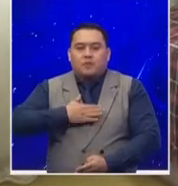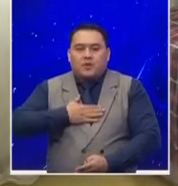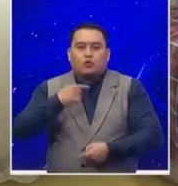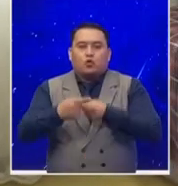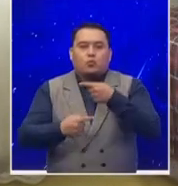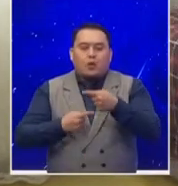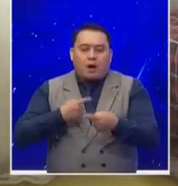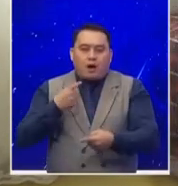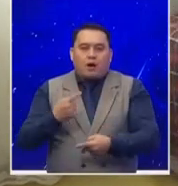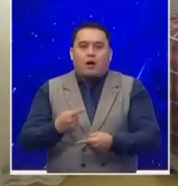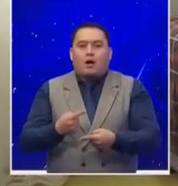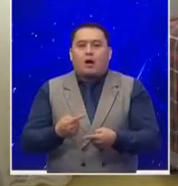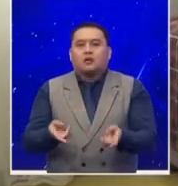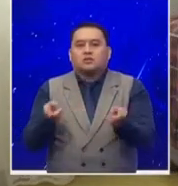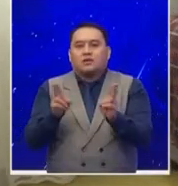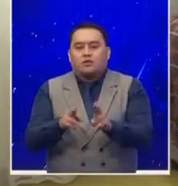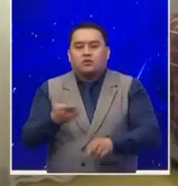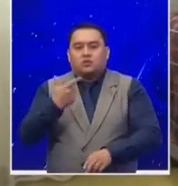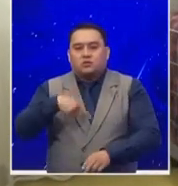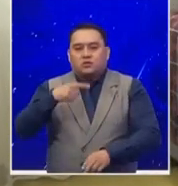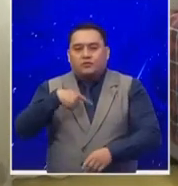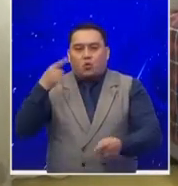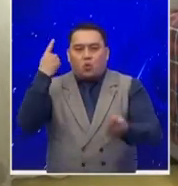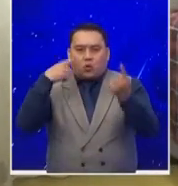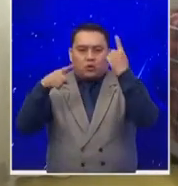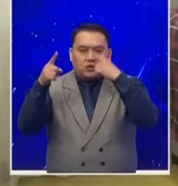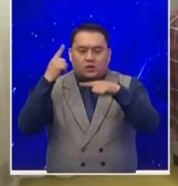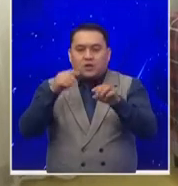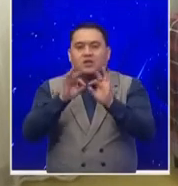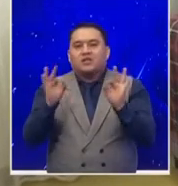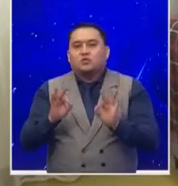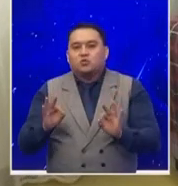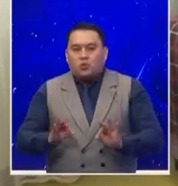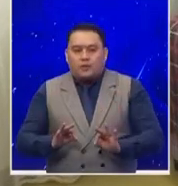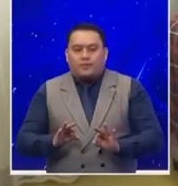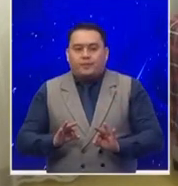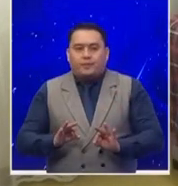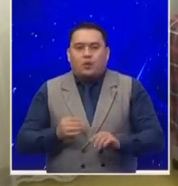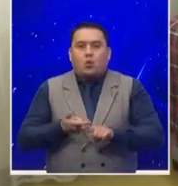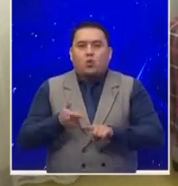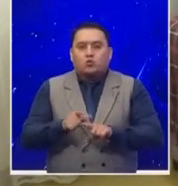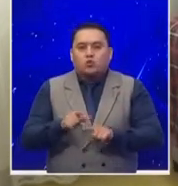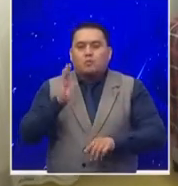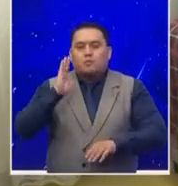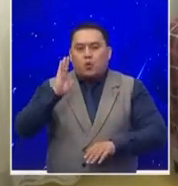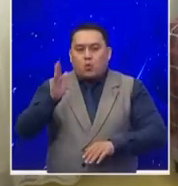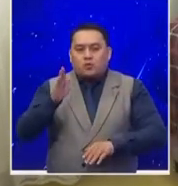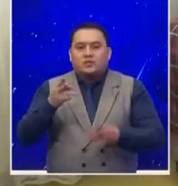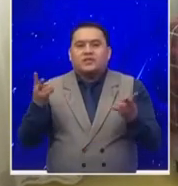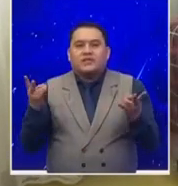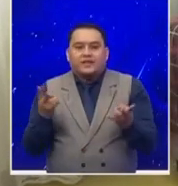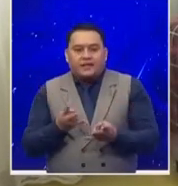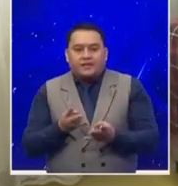бұлардан? Мысалы, сондықтан да мына ұрпақтарыма көрсетіп, өріп, осы болашақты кейінде керек қой